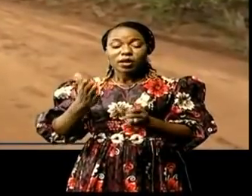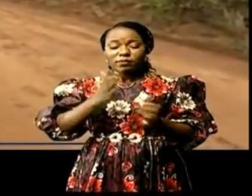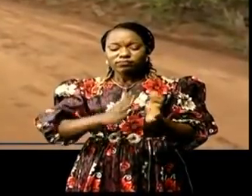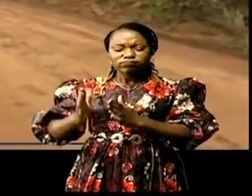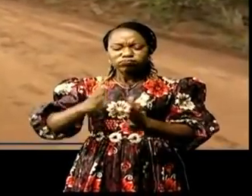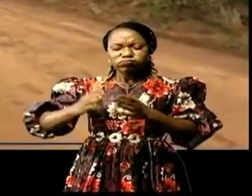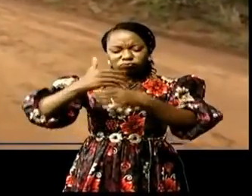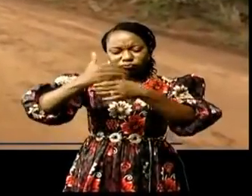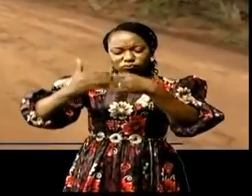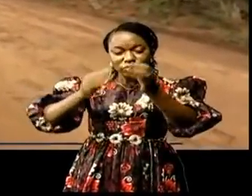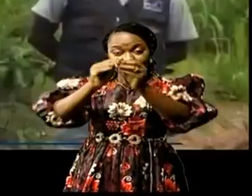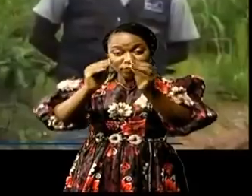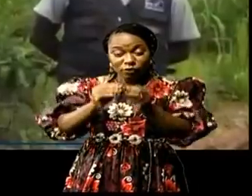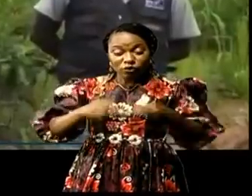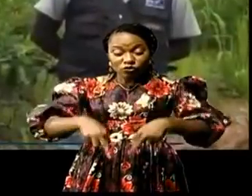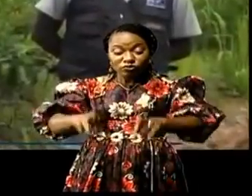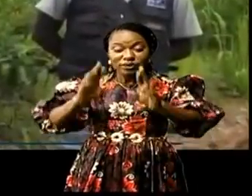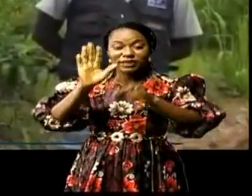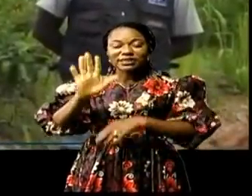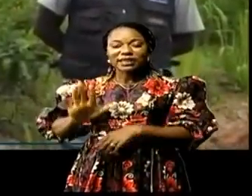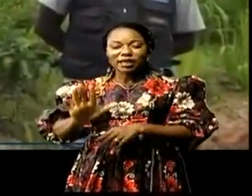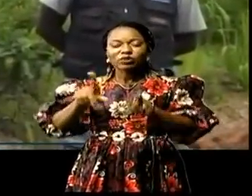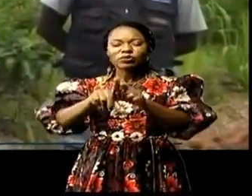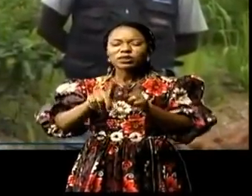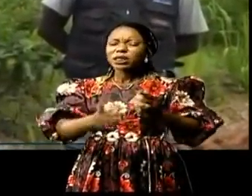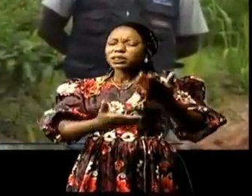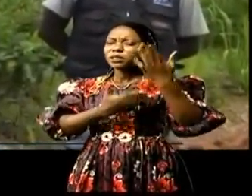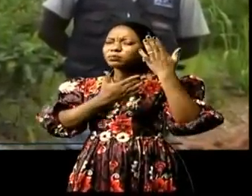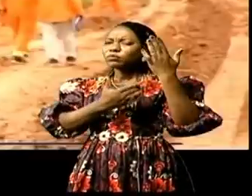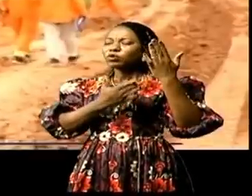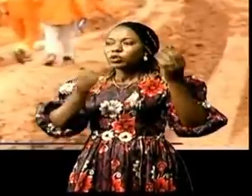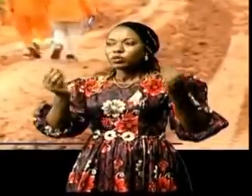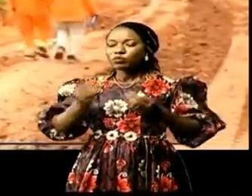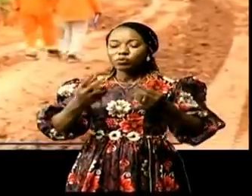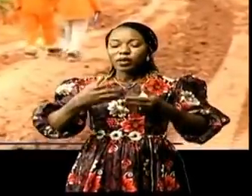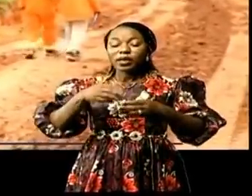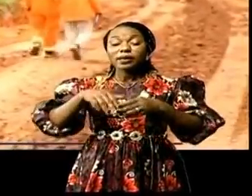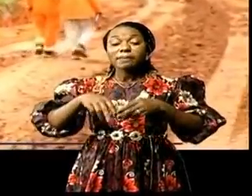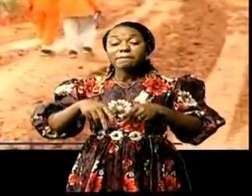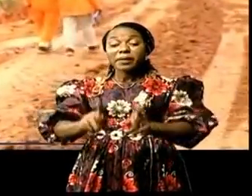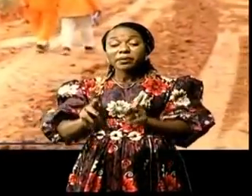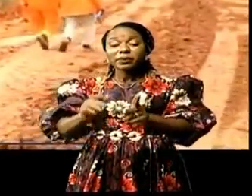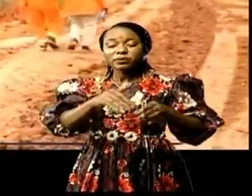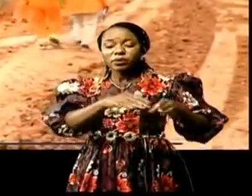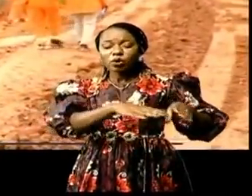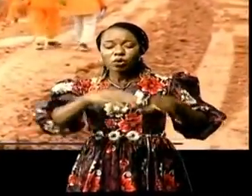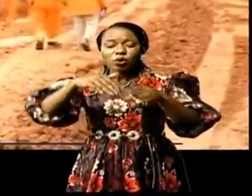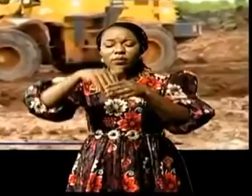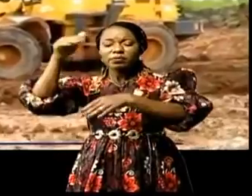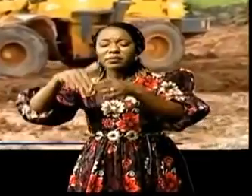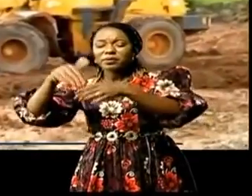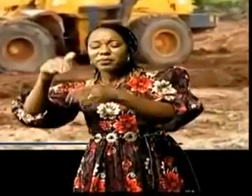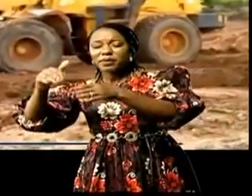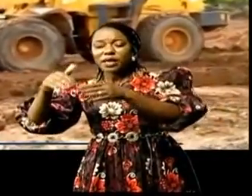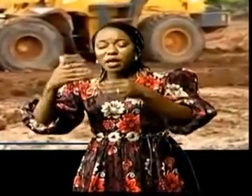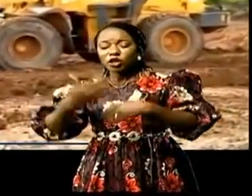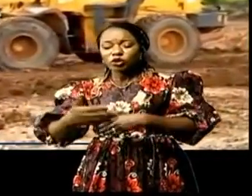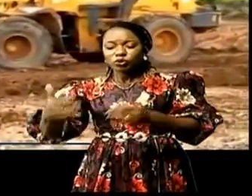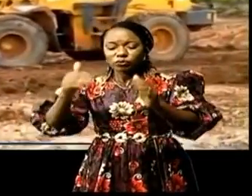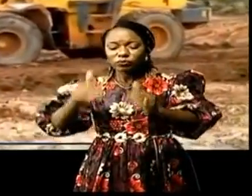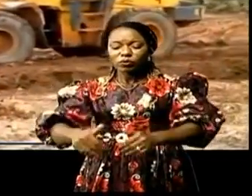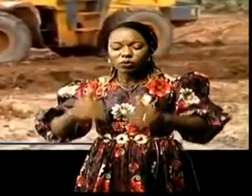de la RN5 est d'une importance capitale car elle permettra l'évacuation des produits de champ vers le centre